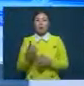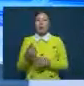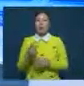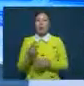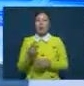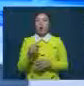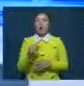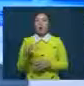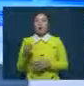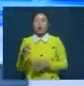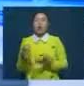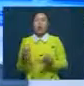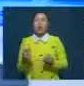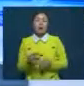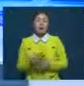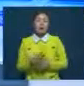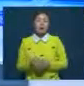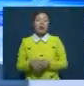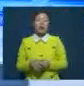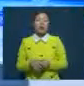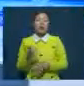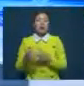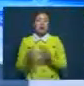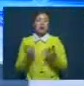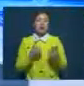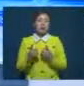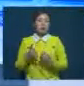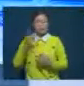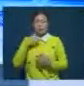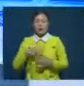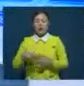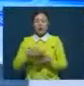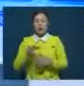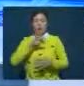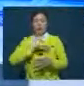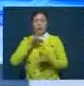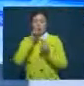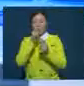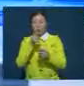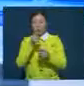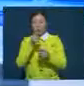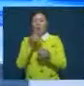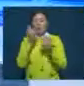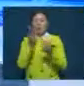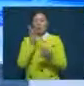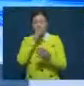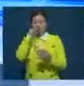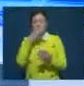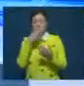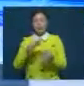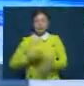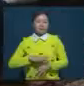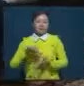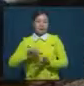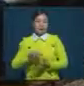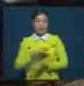Бауыржан Нарбаевты қабылдады. Кездесуге әлемдік бәсекеде қазақ еліне жүлде сыйлаған спортшылар мен олардың ата-анасы және бапкерлері